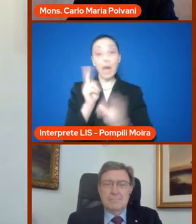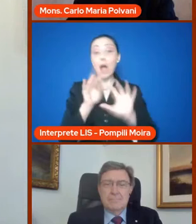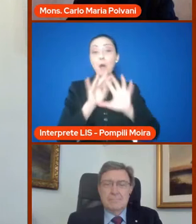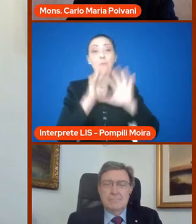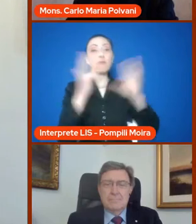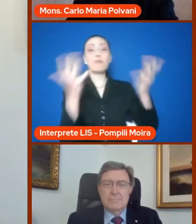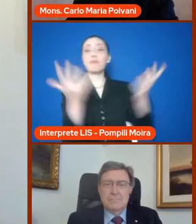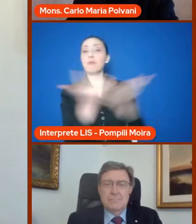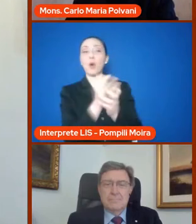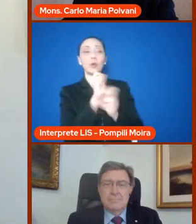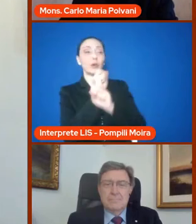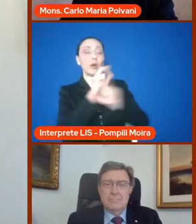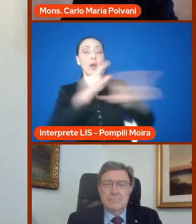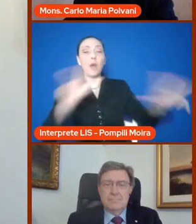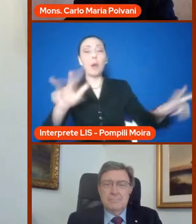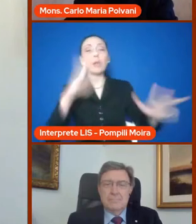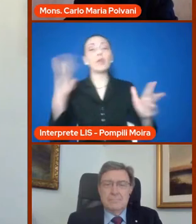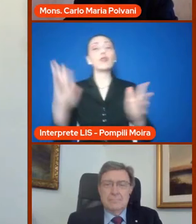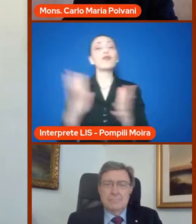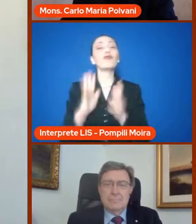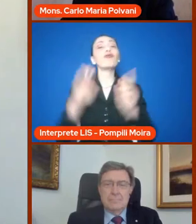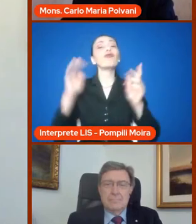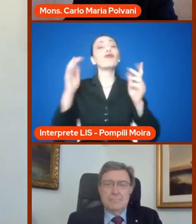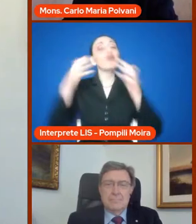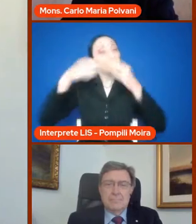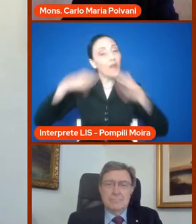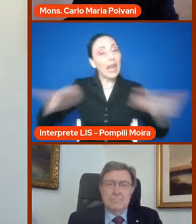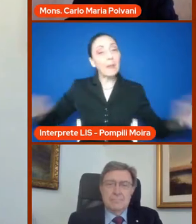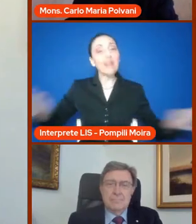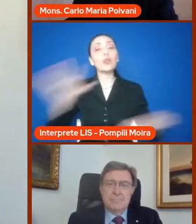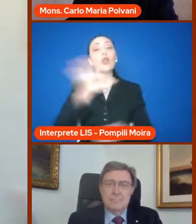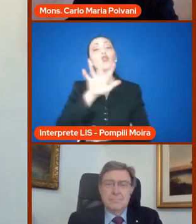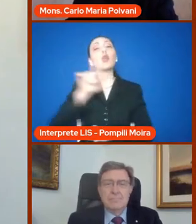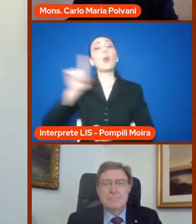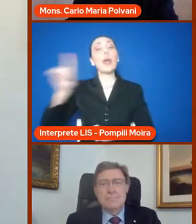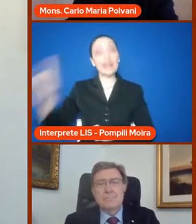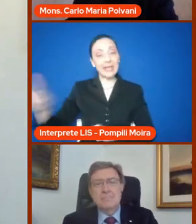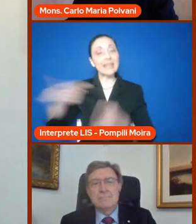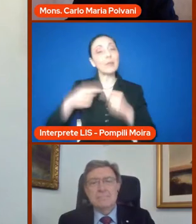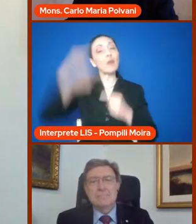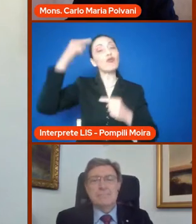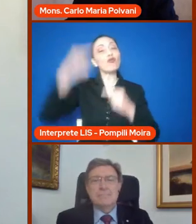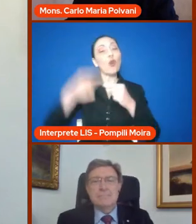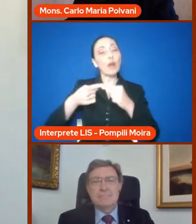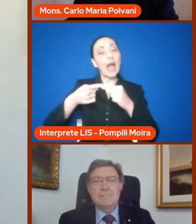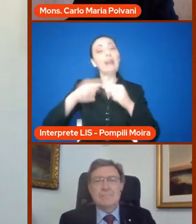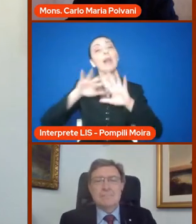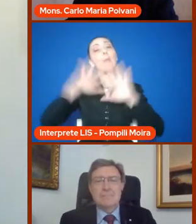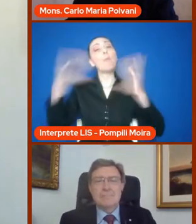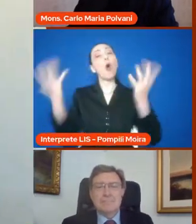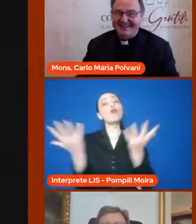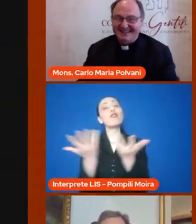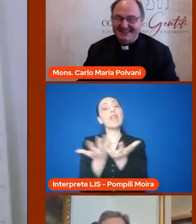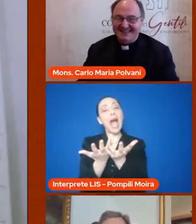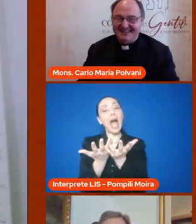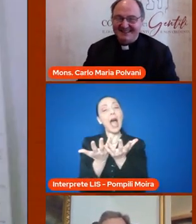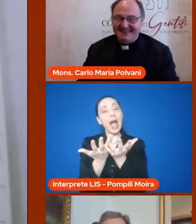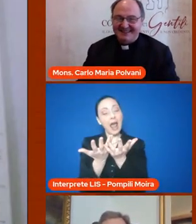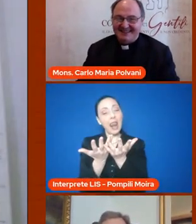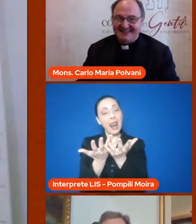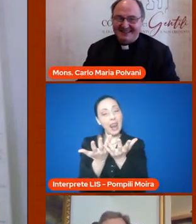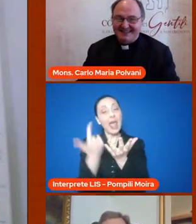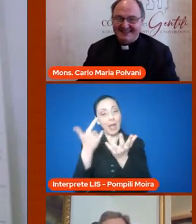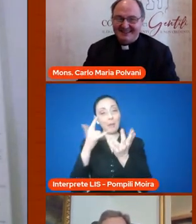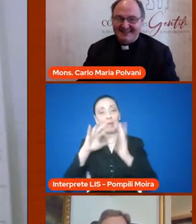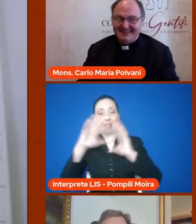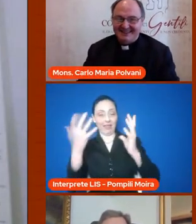la celebrazione della 51esima giornata mondiale della Terra. Con fatica, in pochissimi minuti siamo riusciti, e per questo il